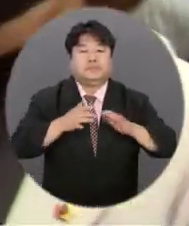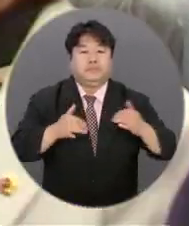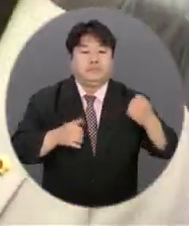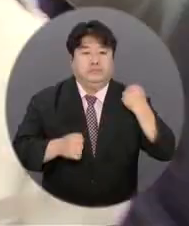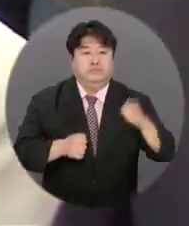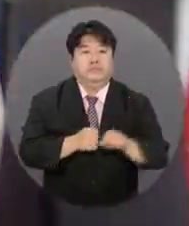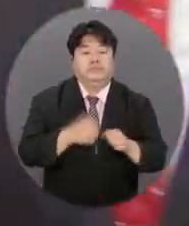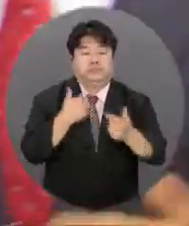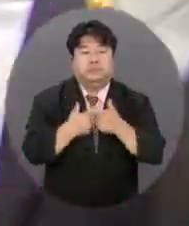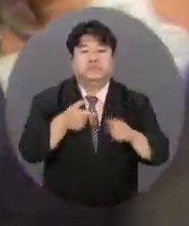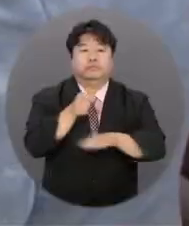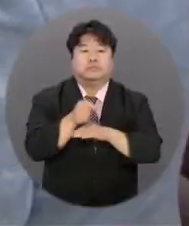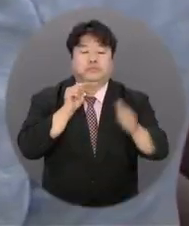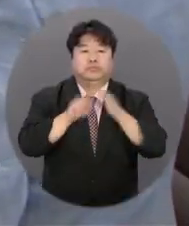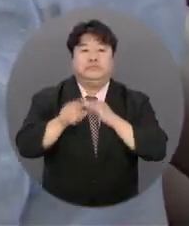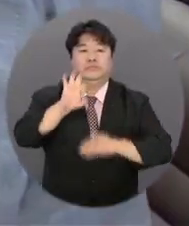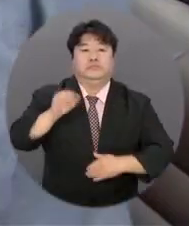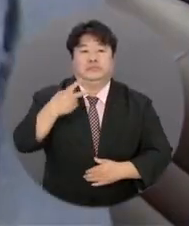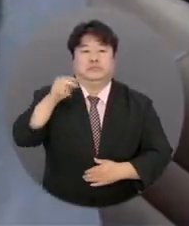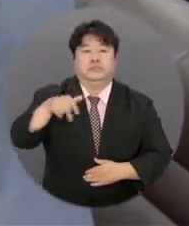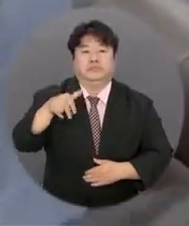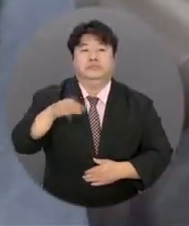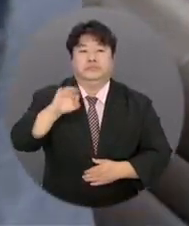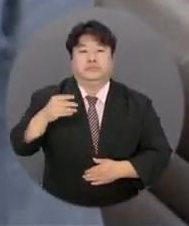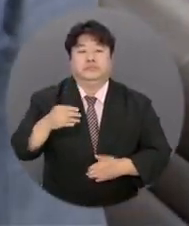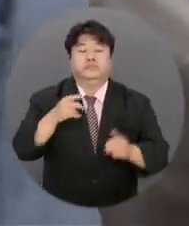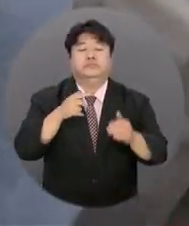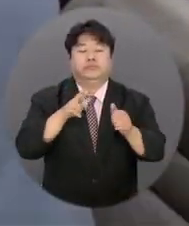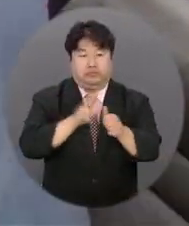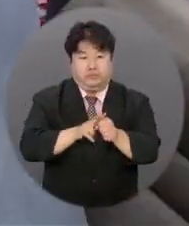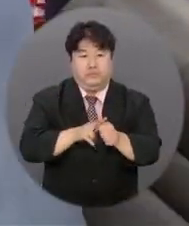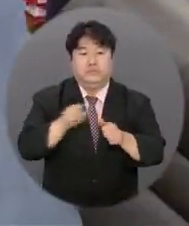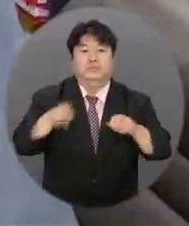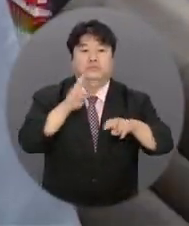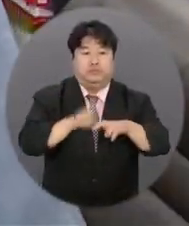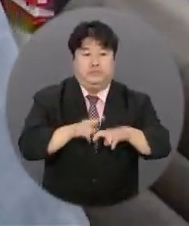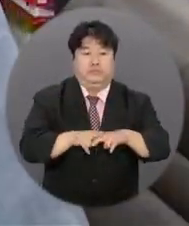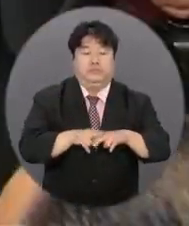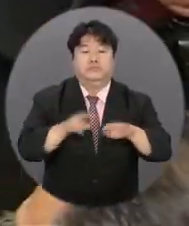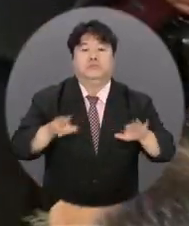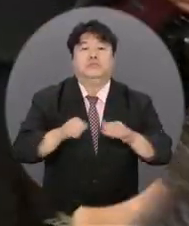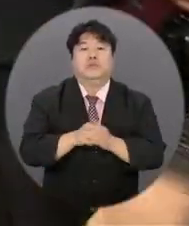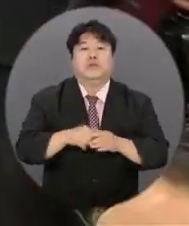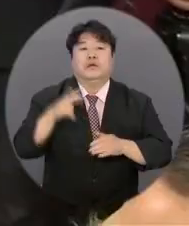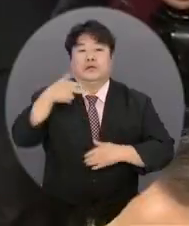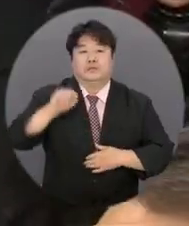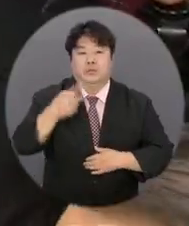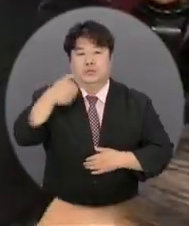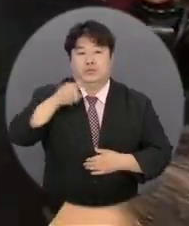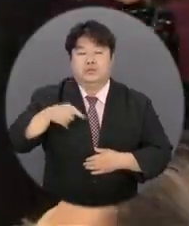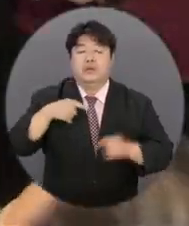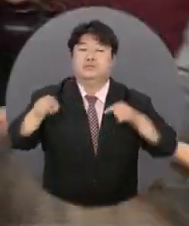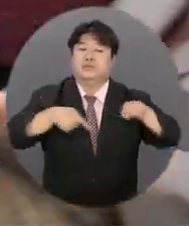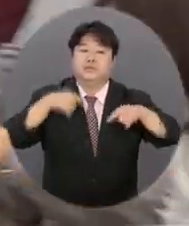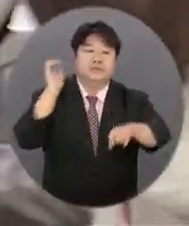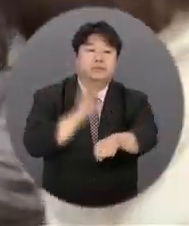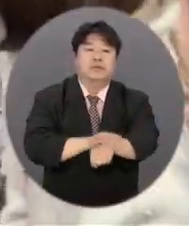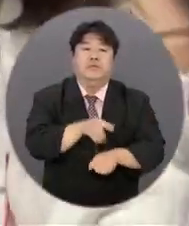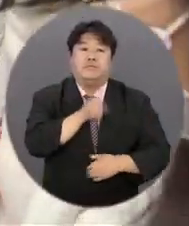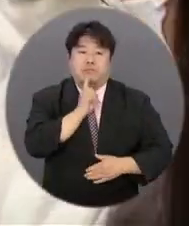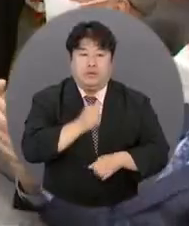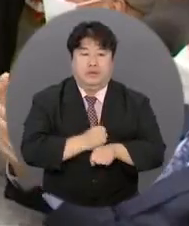국민의힘 부산 사무실을 방문한 윤석열 후보. 이 자리에서 윤석열 후보는 이른바 전두환이 정치는 잘했다는 발언을